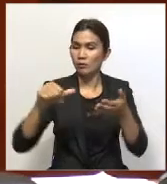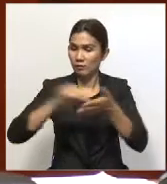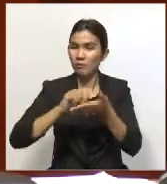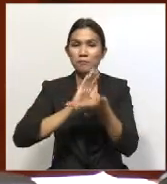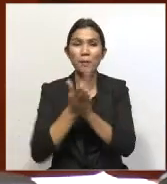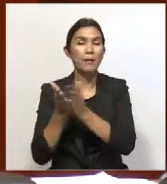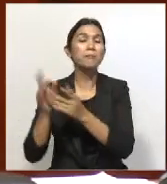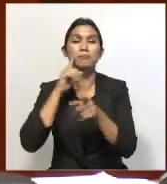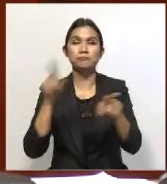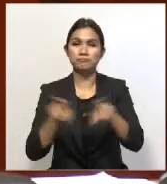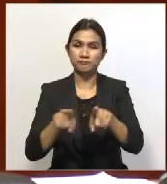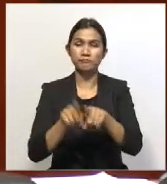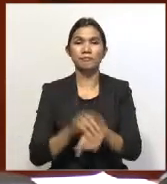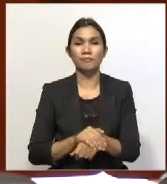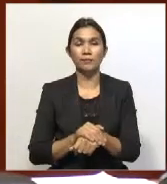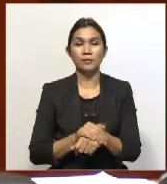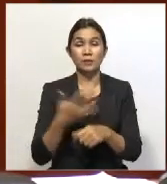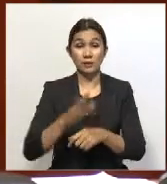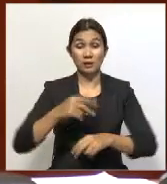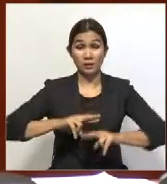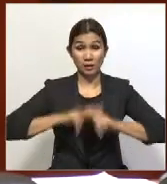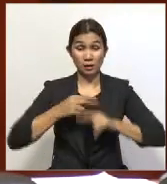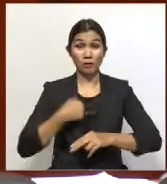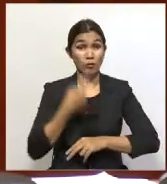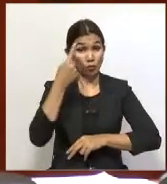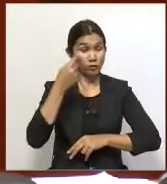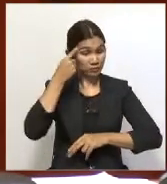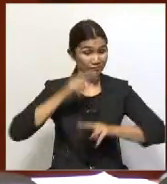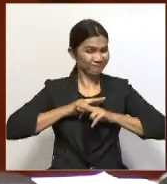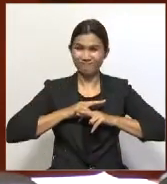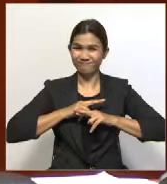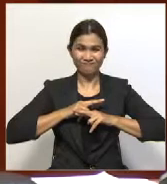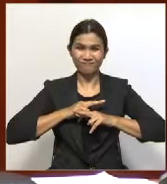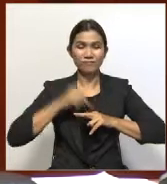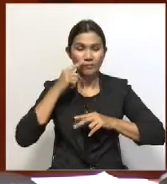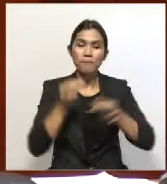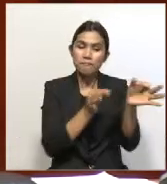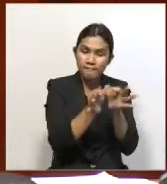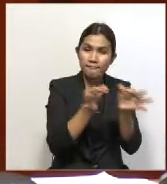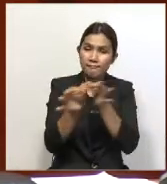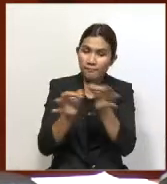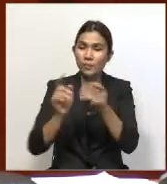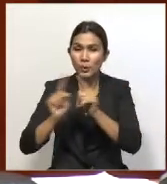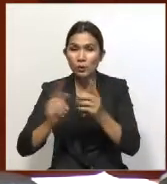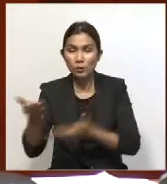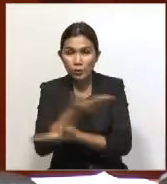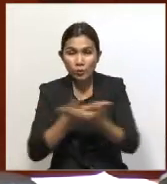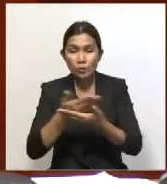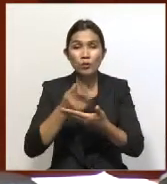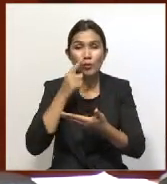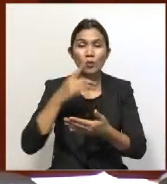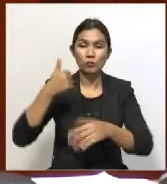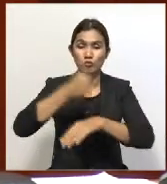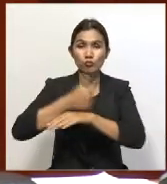รูปด้วยเช่นกันแล้วก็ไม่ใช่สิ่งที่ผมคิดคนเดียวหรือเพียงลำพังได้ปรึกษาหารือกับพี่ๆน้อง